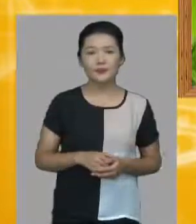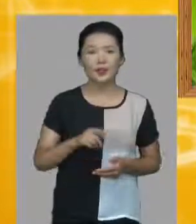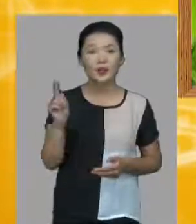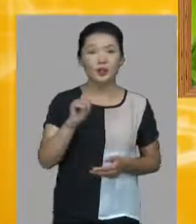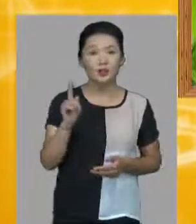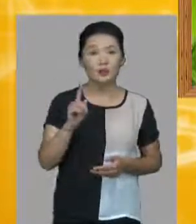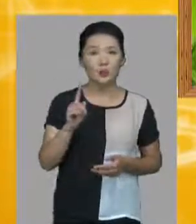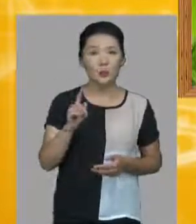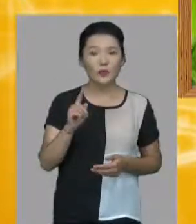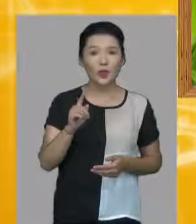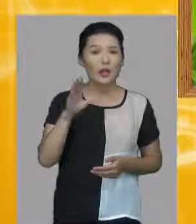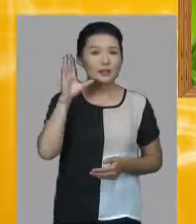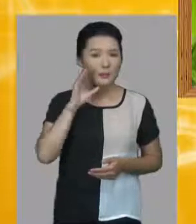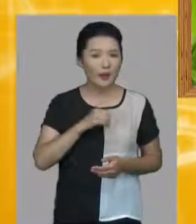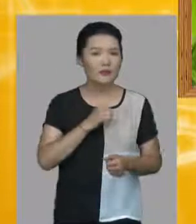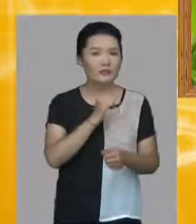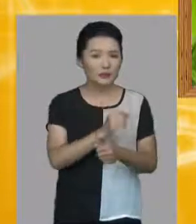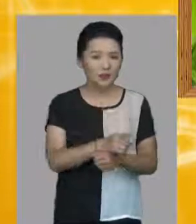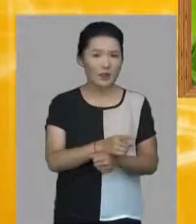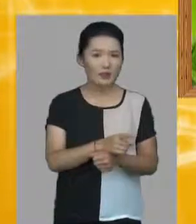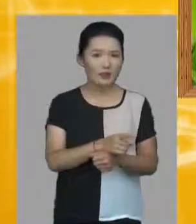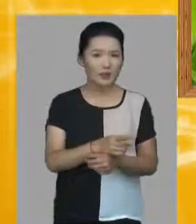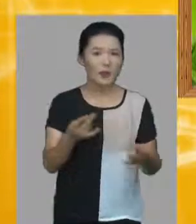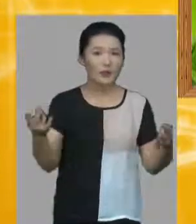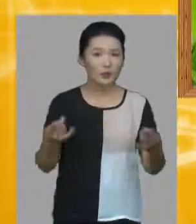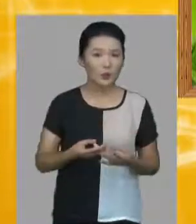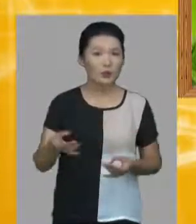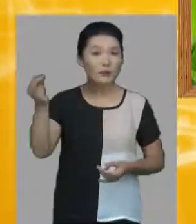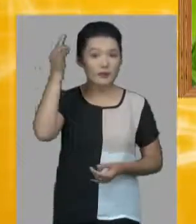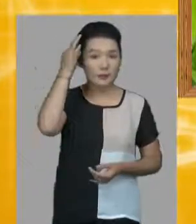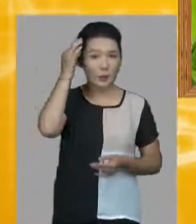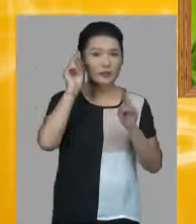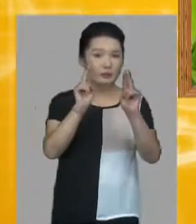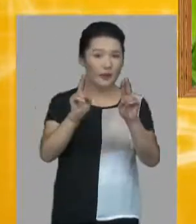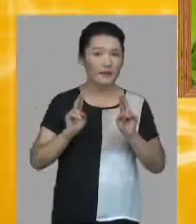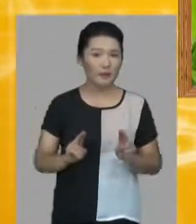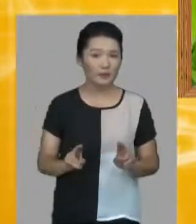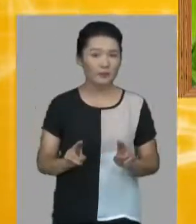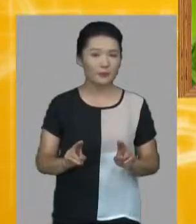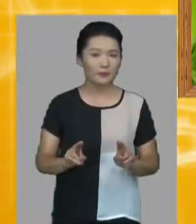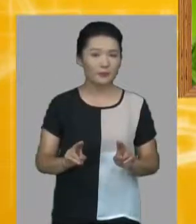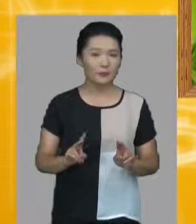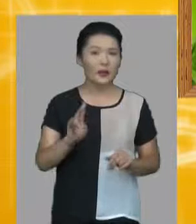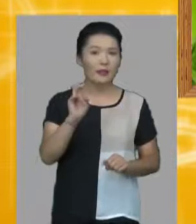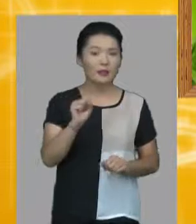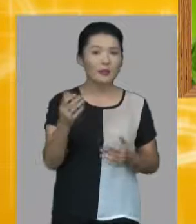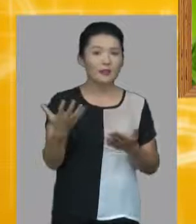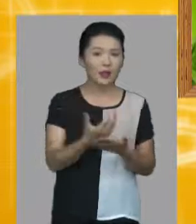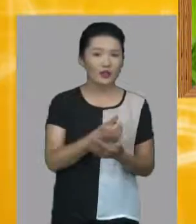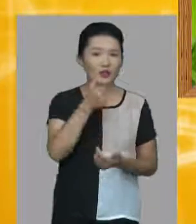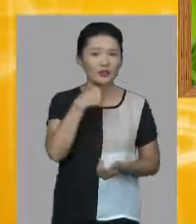Чтобы справиться с этим заданием, необходимо вспомнить правило на